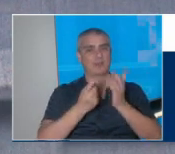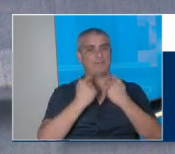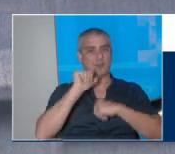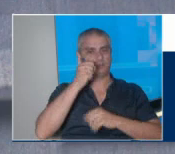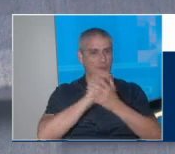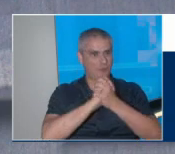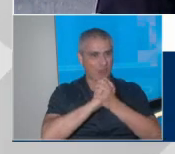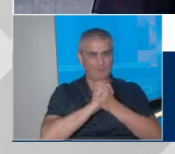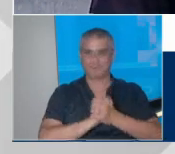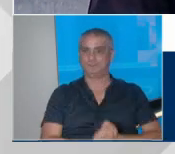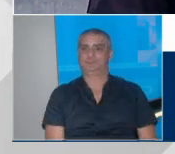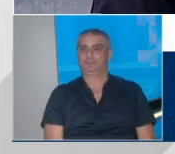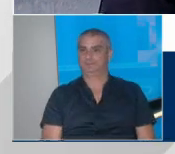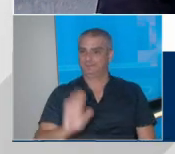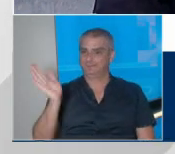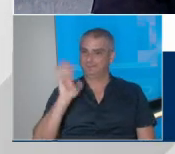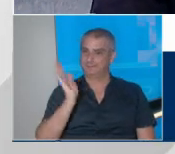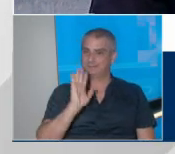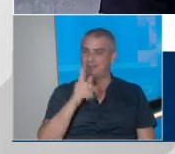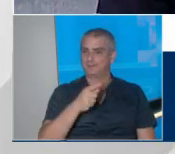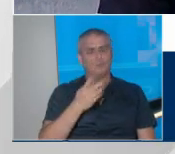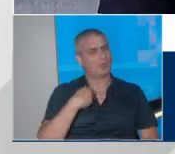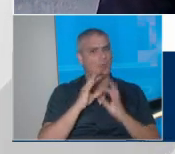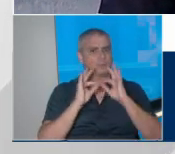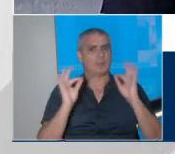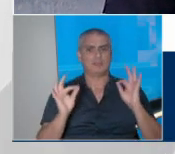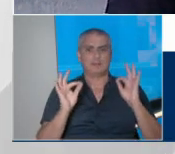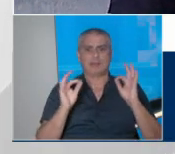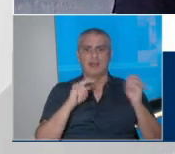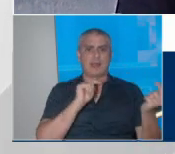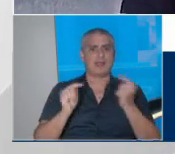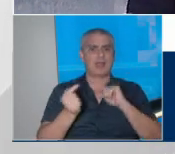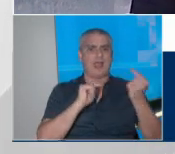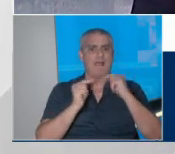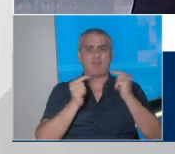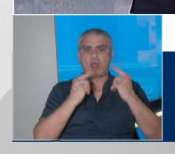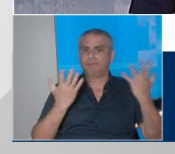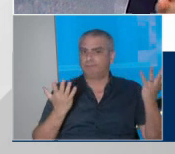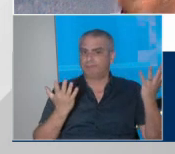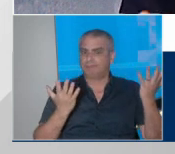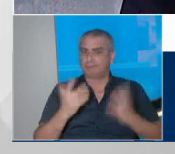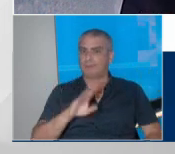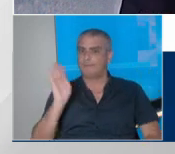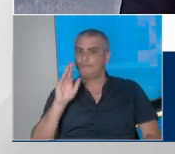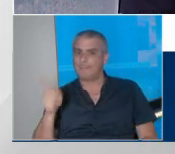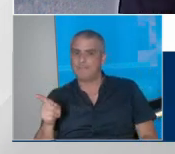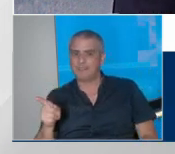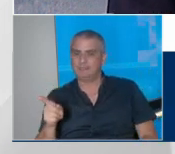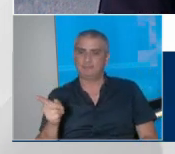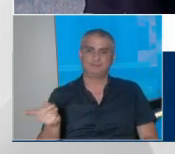ראשון, שלום. אהלן אדם. טוב, בוא נתחיל בקרבות בין נתניהו